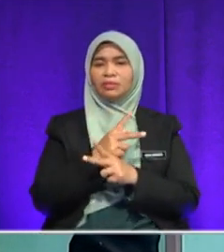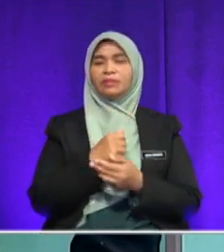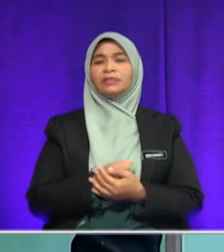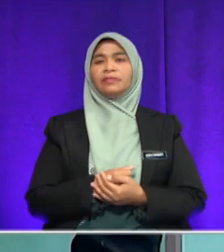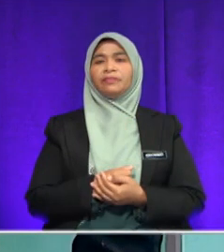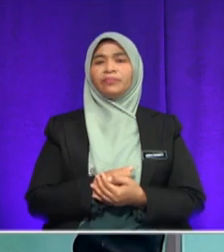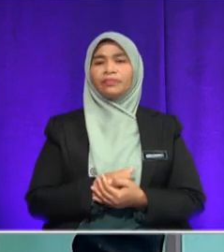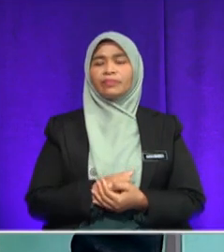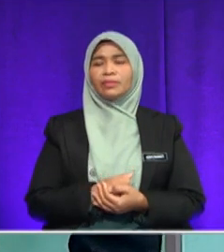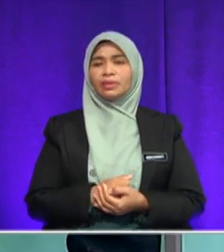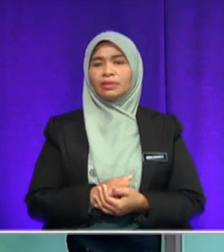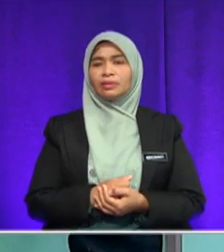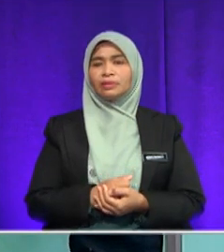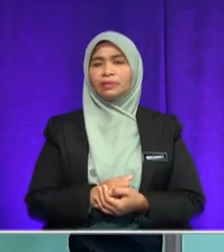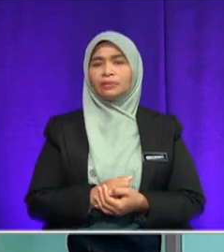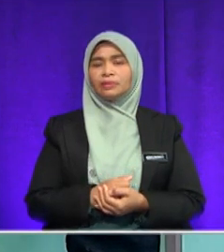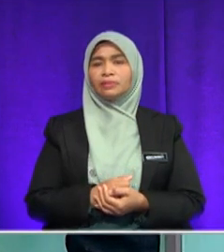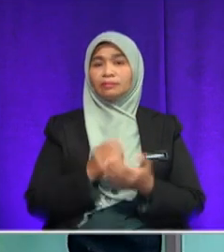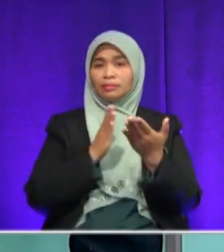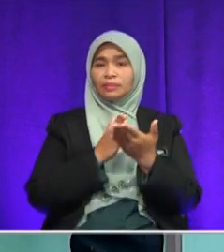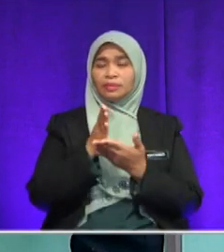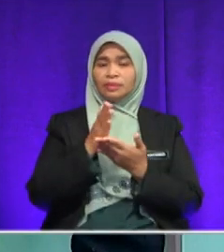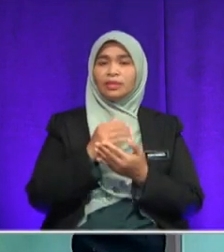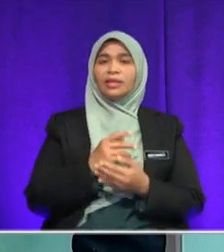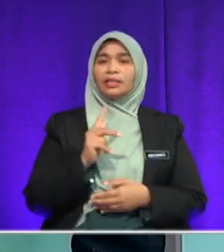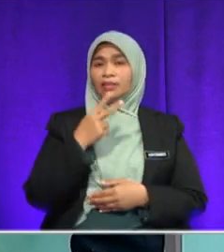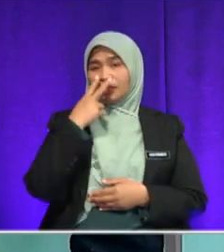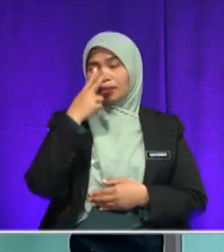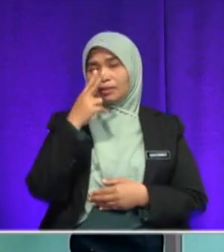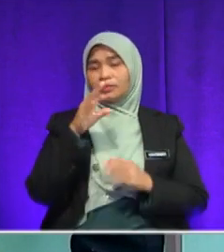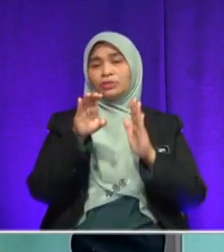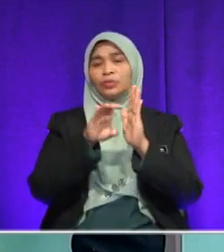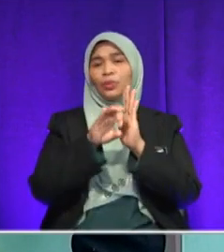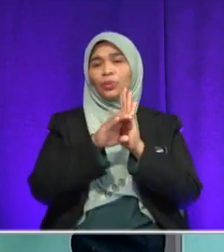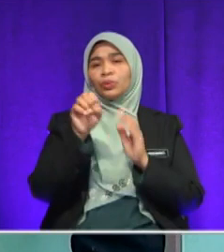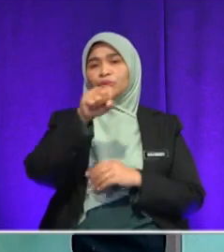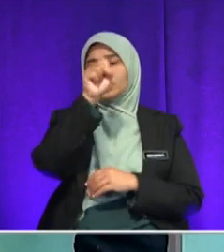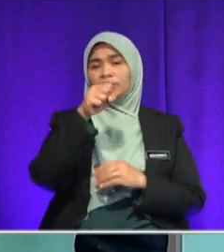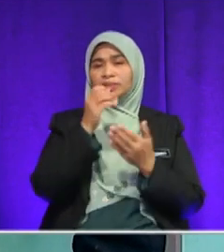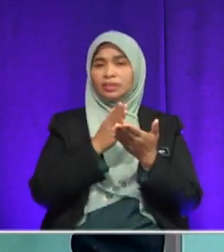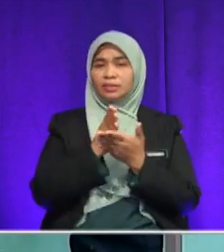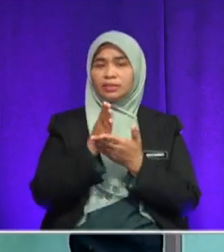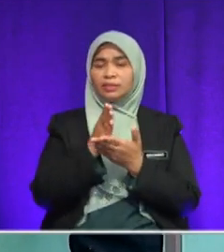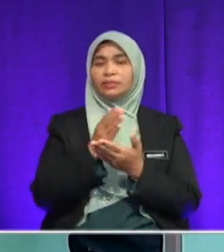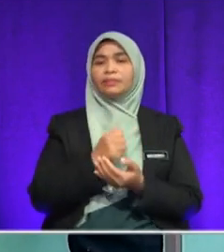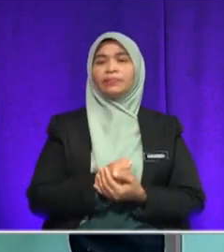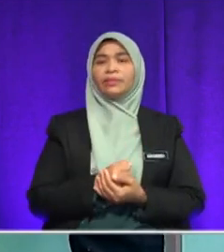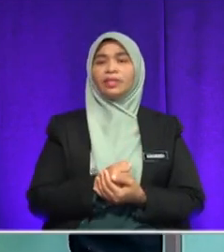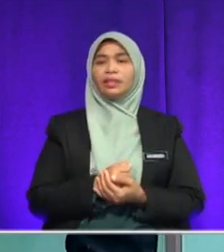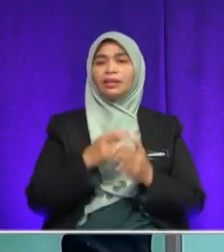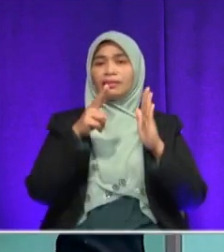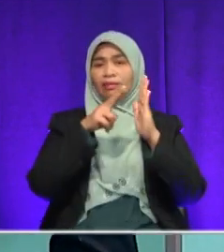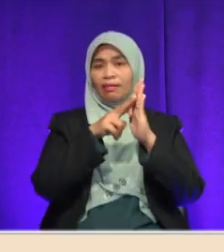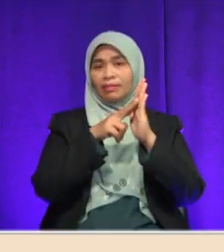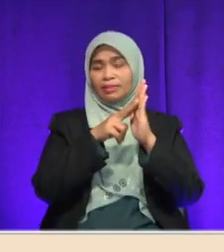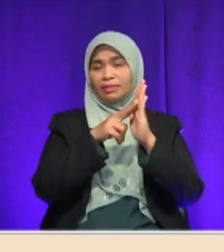jadi rosak. Okey, seterusnya kita lihat contoh soalan yang seterusnya, soalan yang kedua. Rajah di